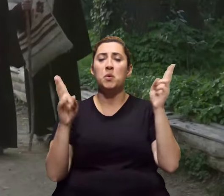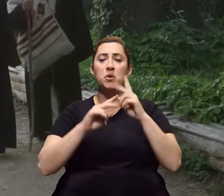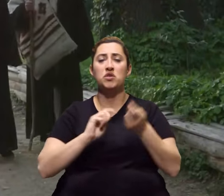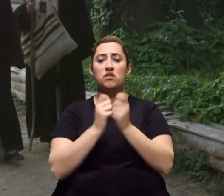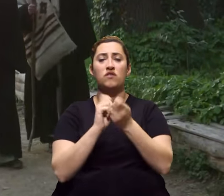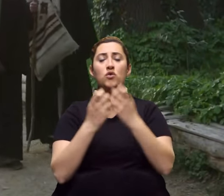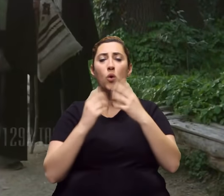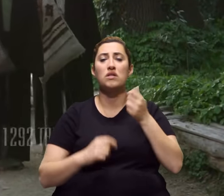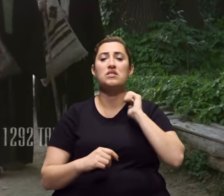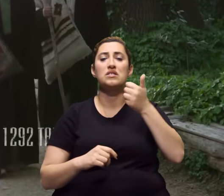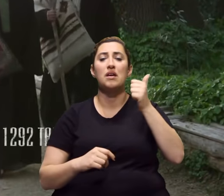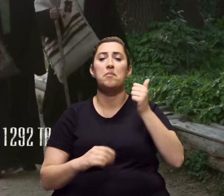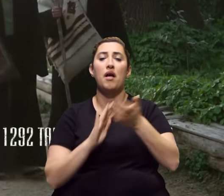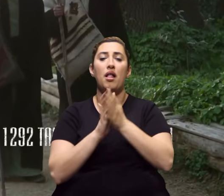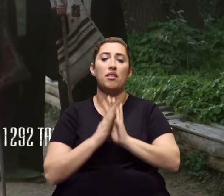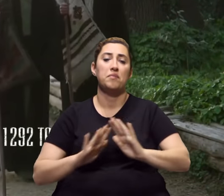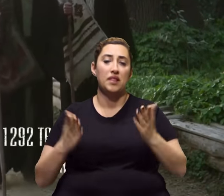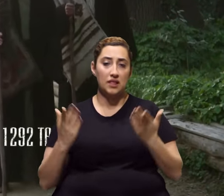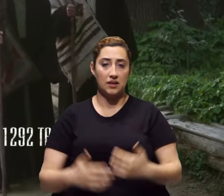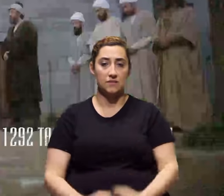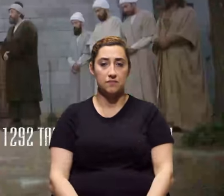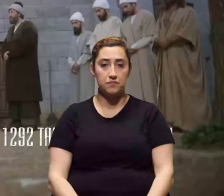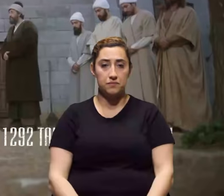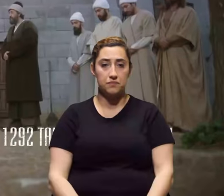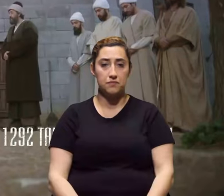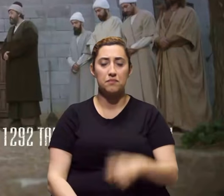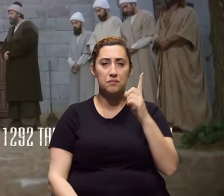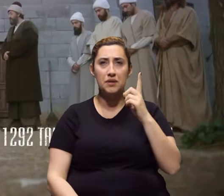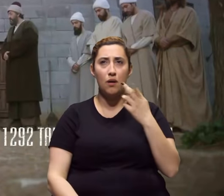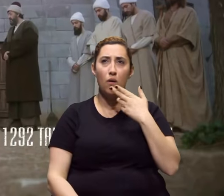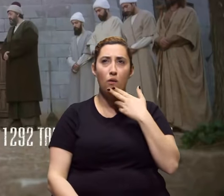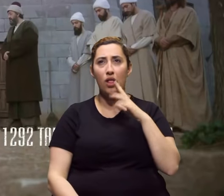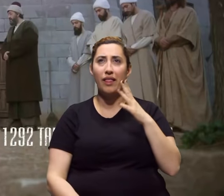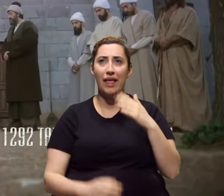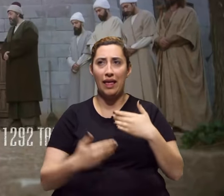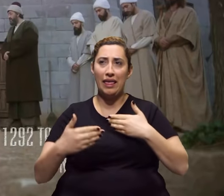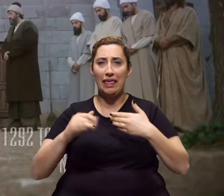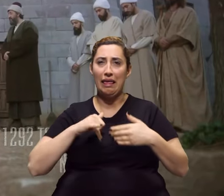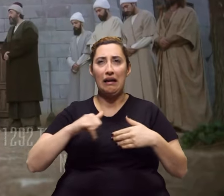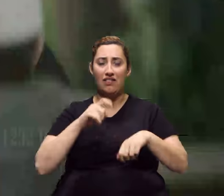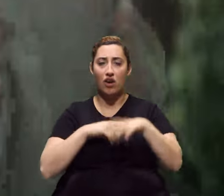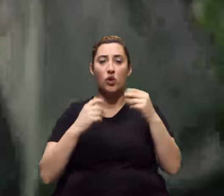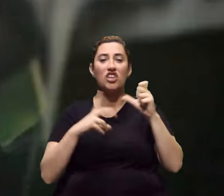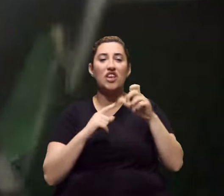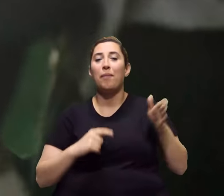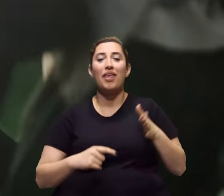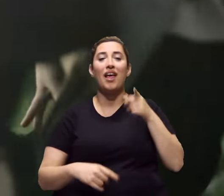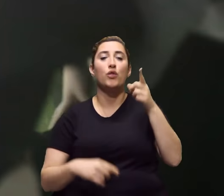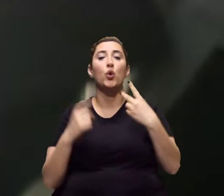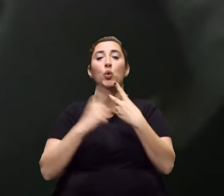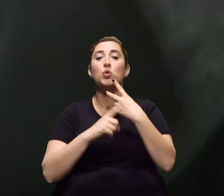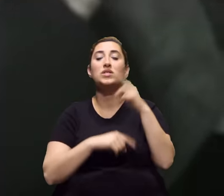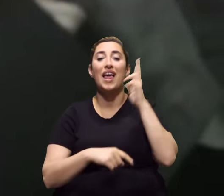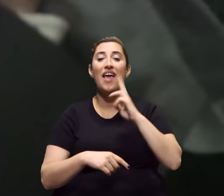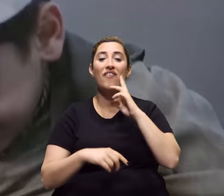eklendi, zaman eridi gitti. 1292 Tabduk Emre dergahı Nallıhan yazdı. Şeyhim yanında